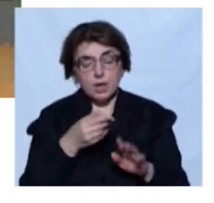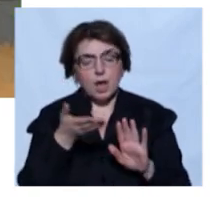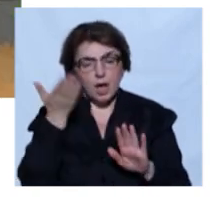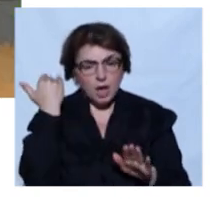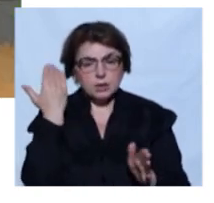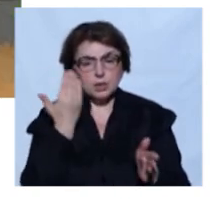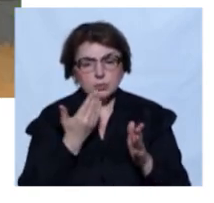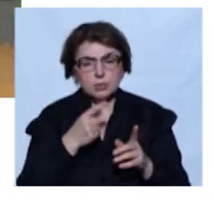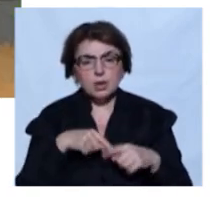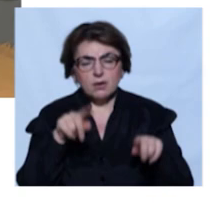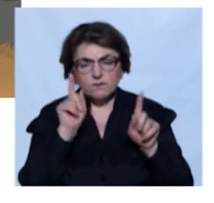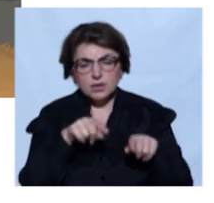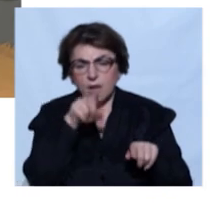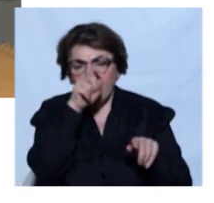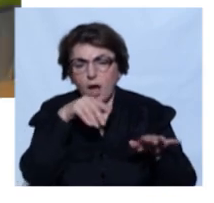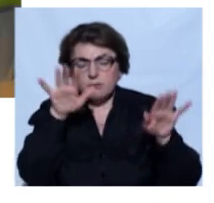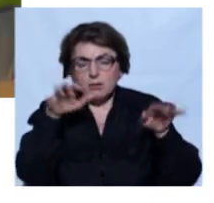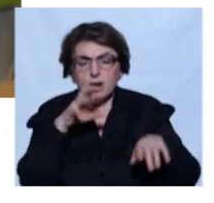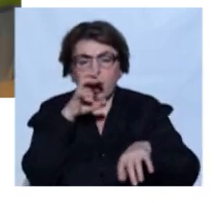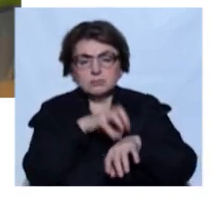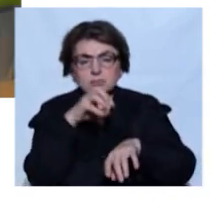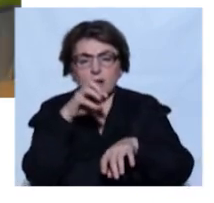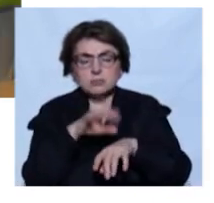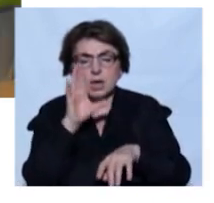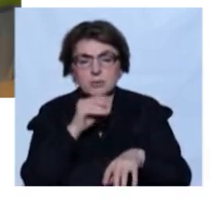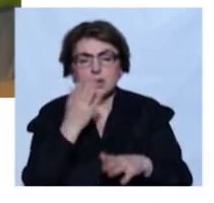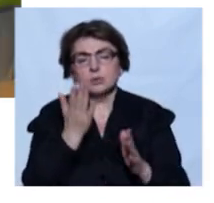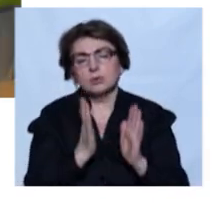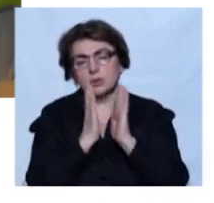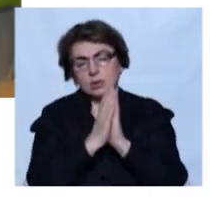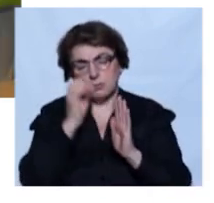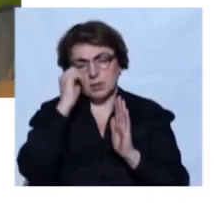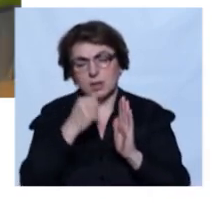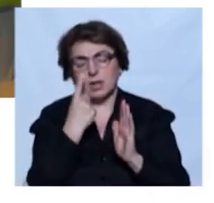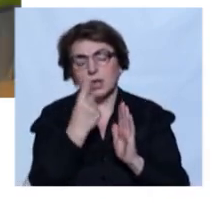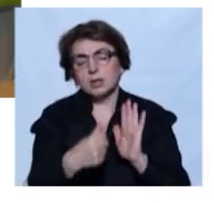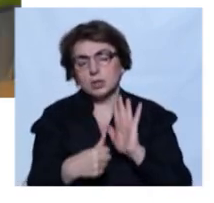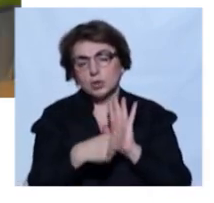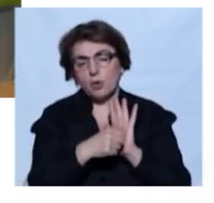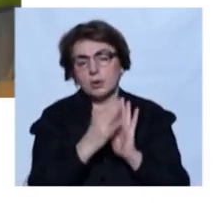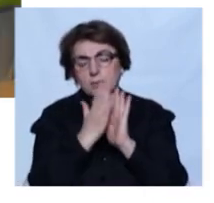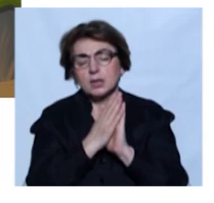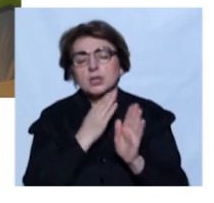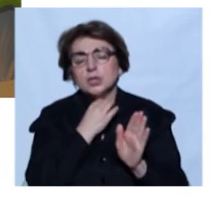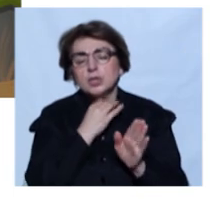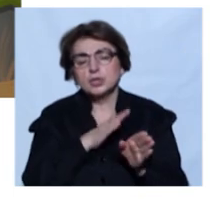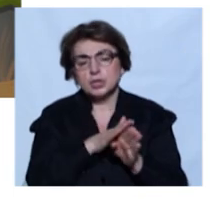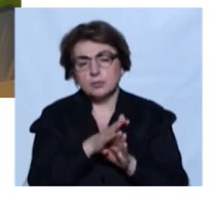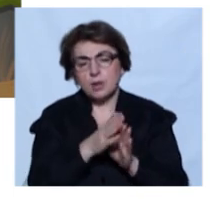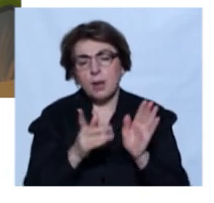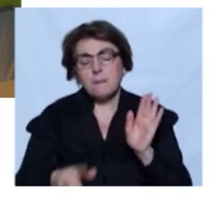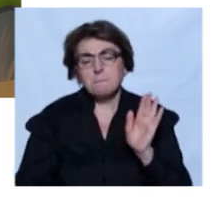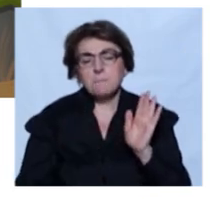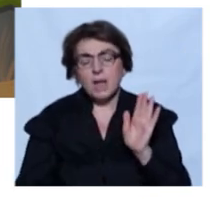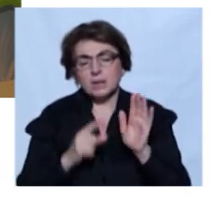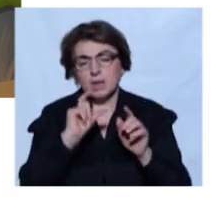გვიან ყვალ ყორნების ლუკმა გავხდები. თუ ღმერთი გწამს, ერთი სათხოვარი მაქვს, შემისრულე, ფეხიდან